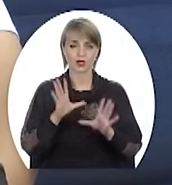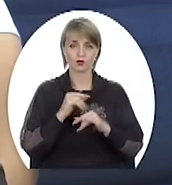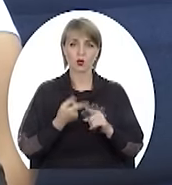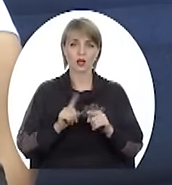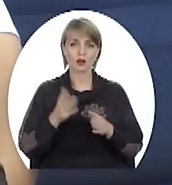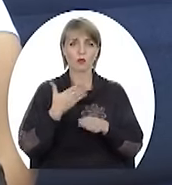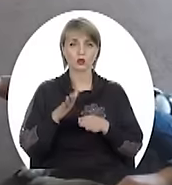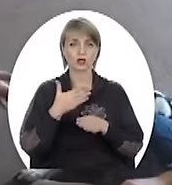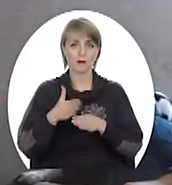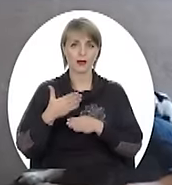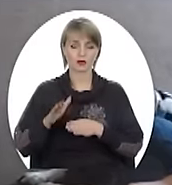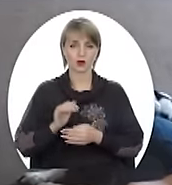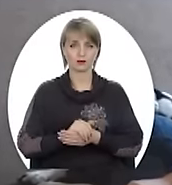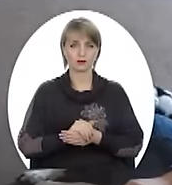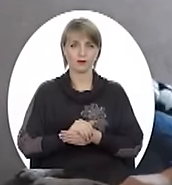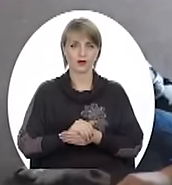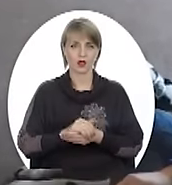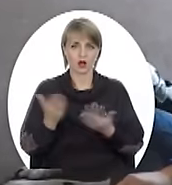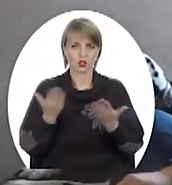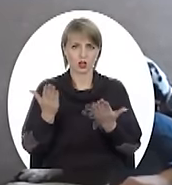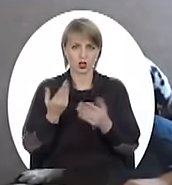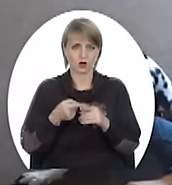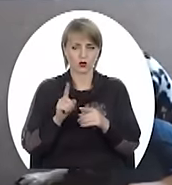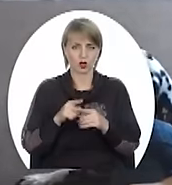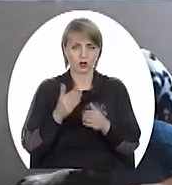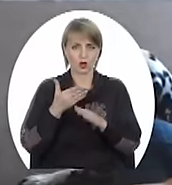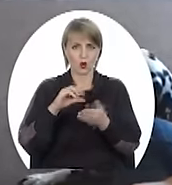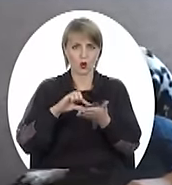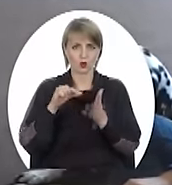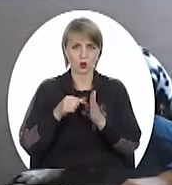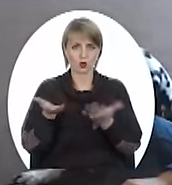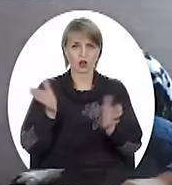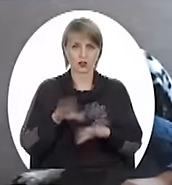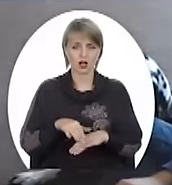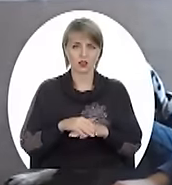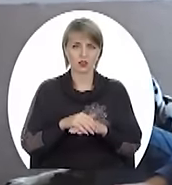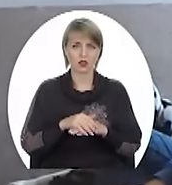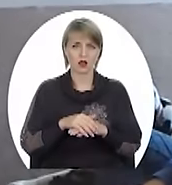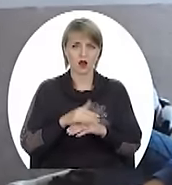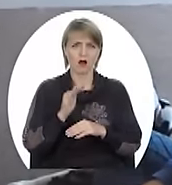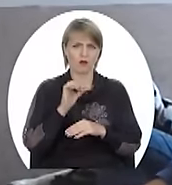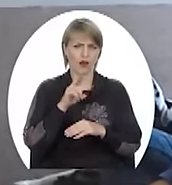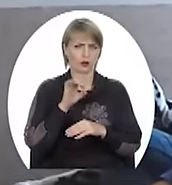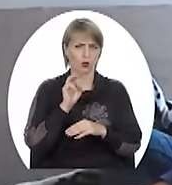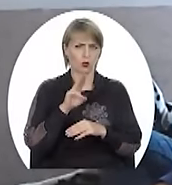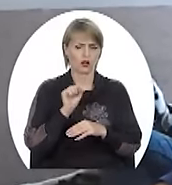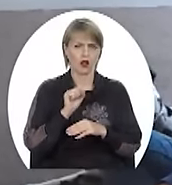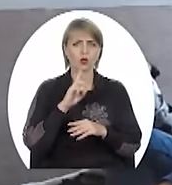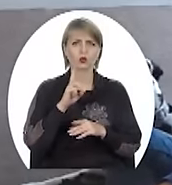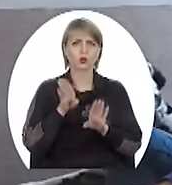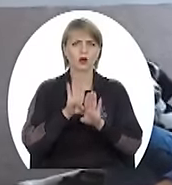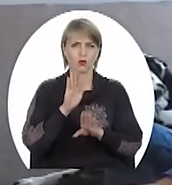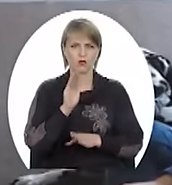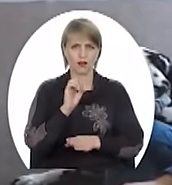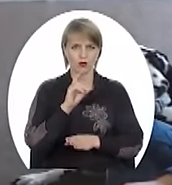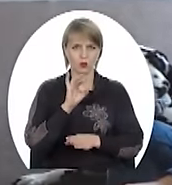это постепенно. Чьи же вот это кусок остался? Вот это. А кто такой Федот? Это